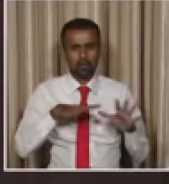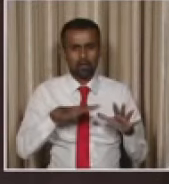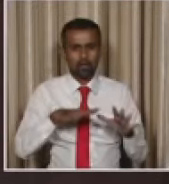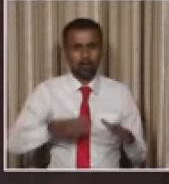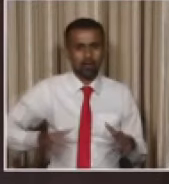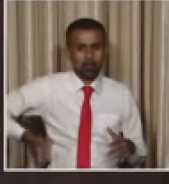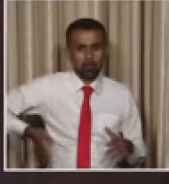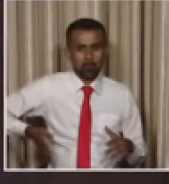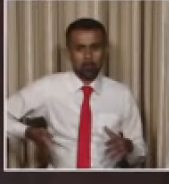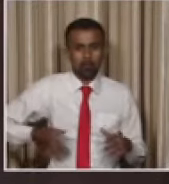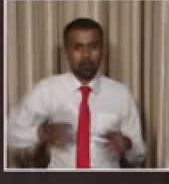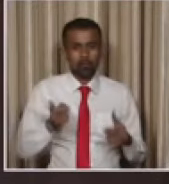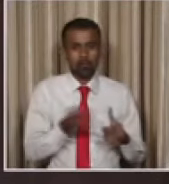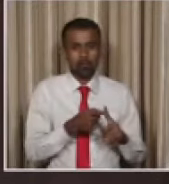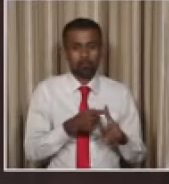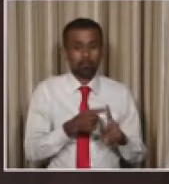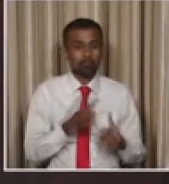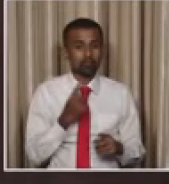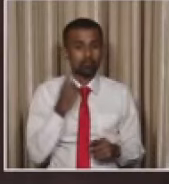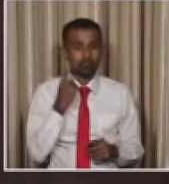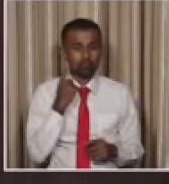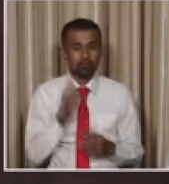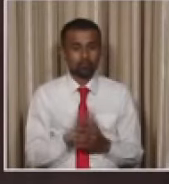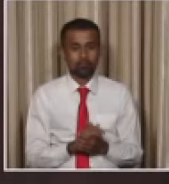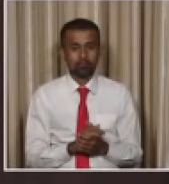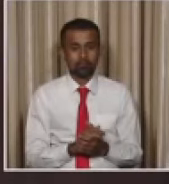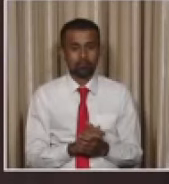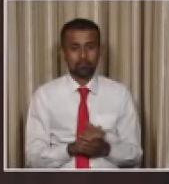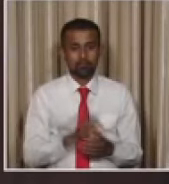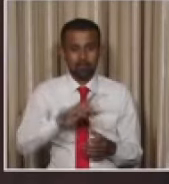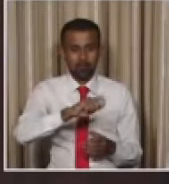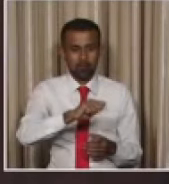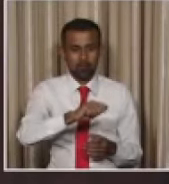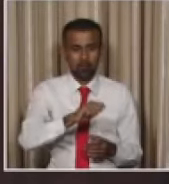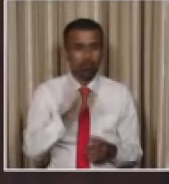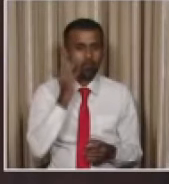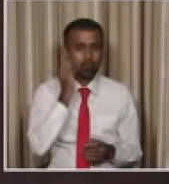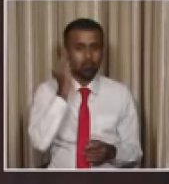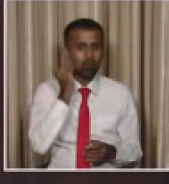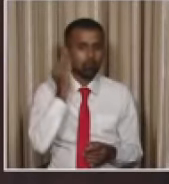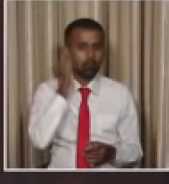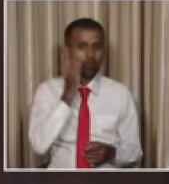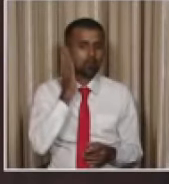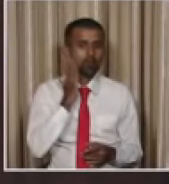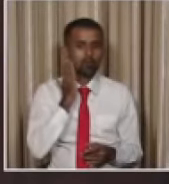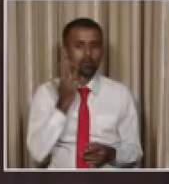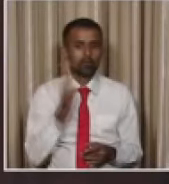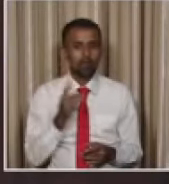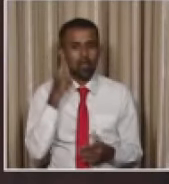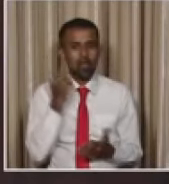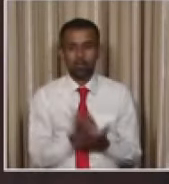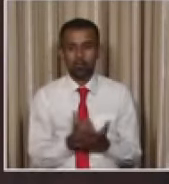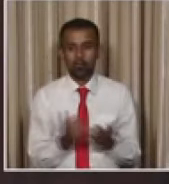Satang, Kotua Karagana, Ega Gano, Devil, Gala, Kambule Gagatama, May Amaru